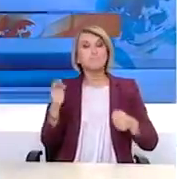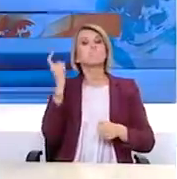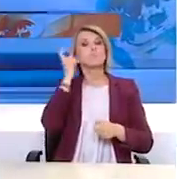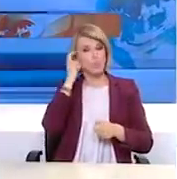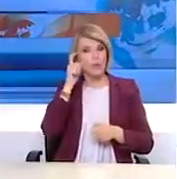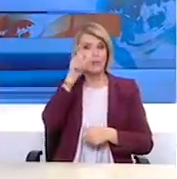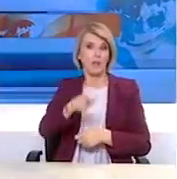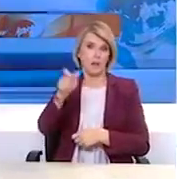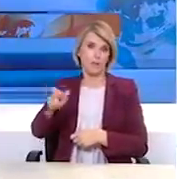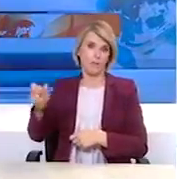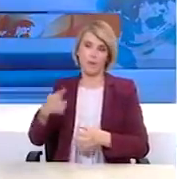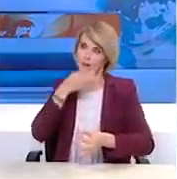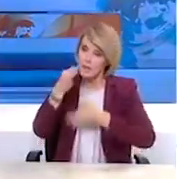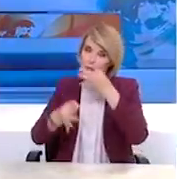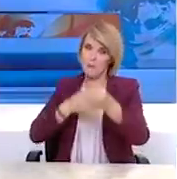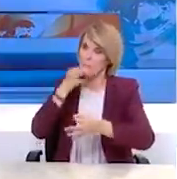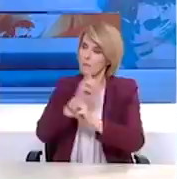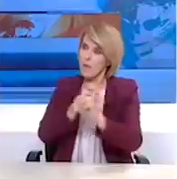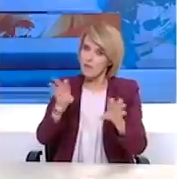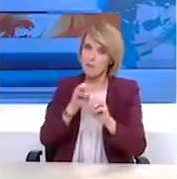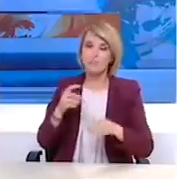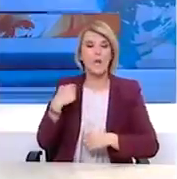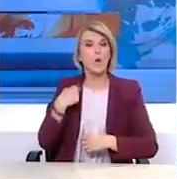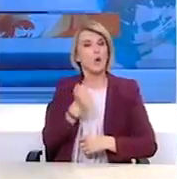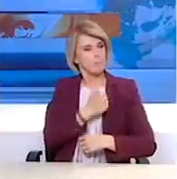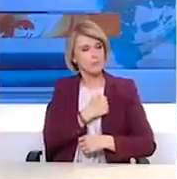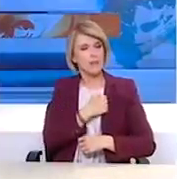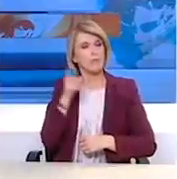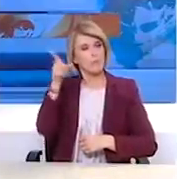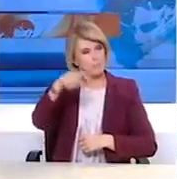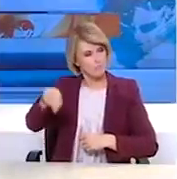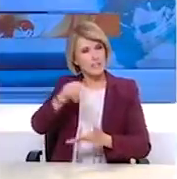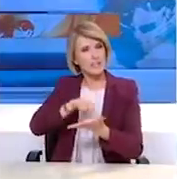εμείς. Και θεωρώ ότι θα μας βοηθήσουν σε αυτή την προσπάθεια. Τους έχω εμπιστοσύνη.